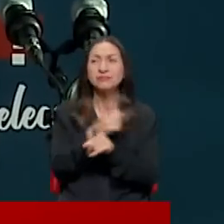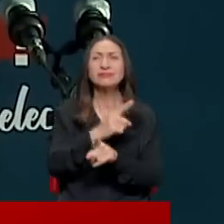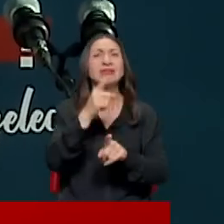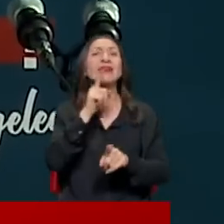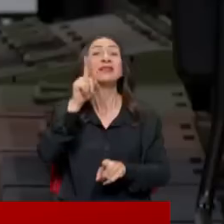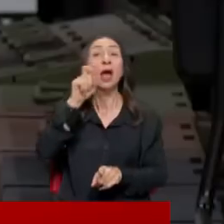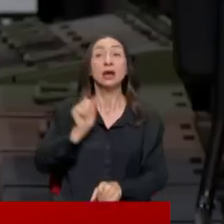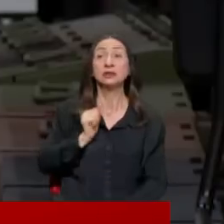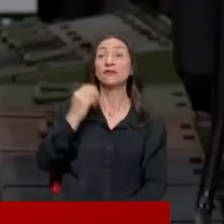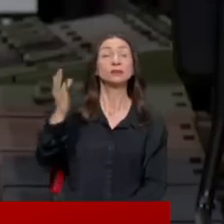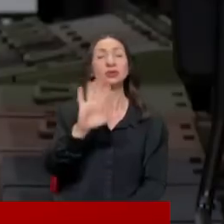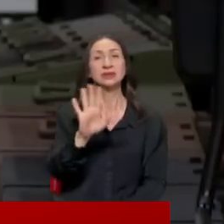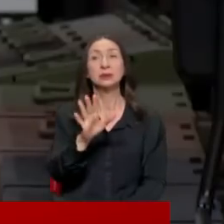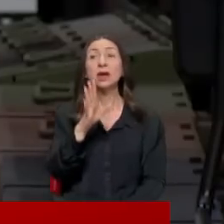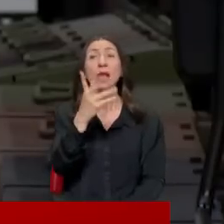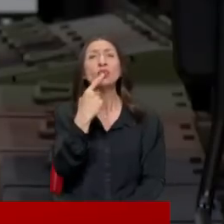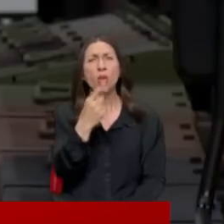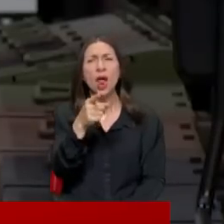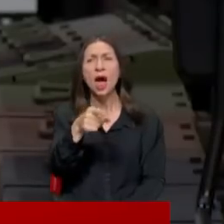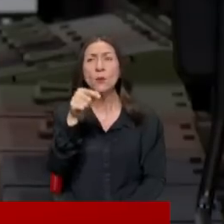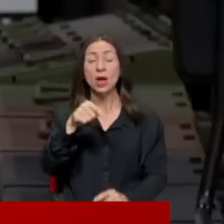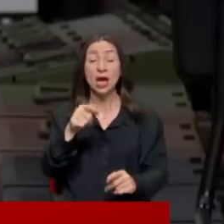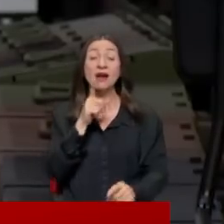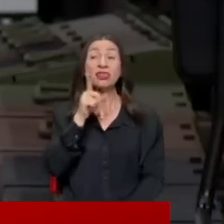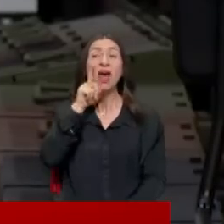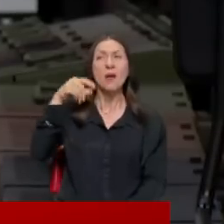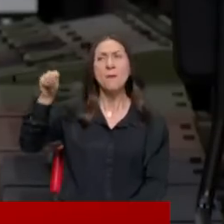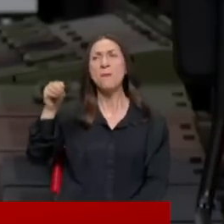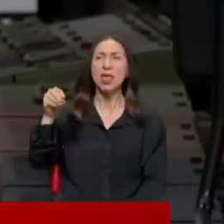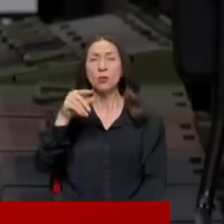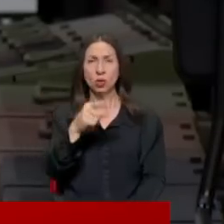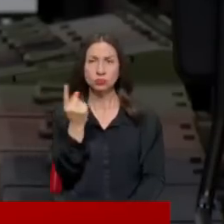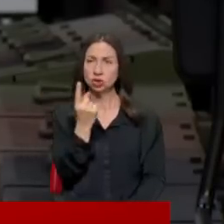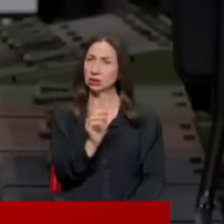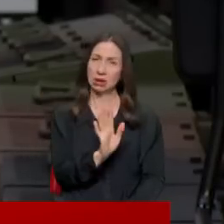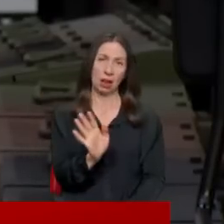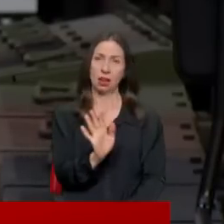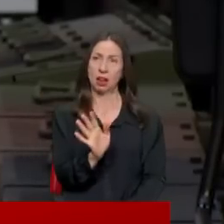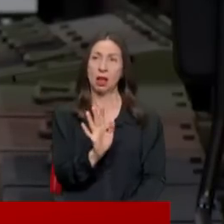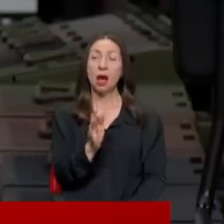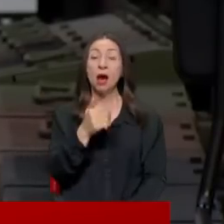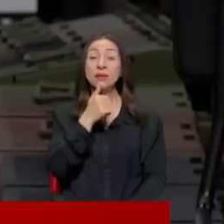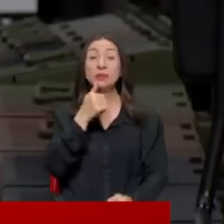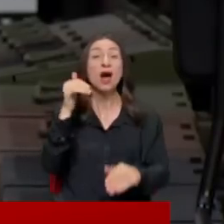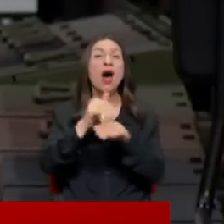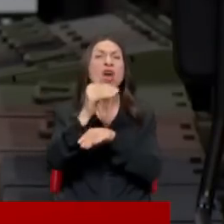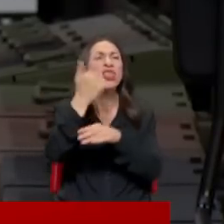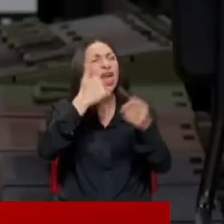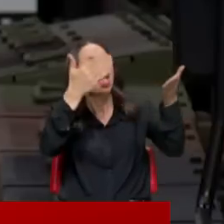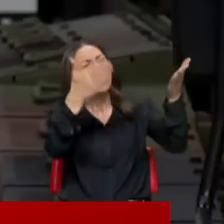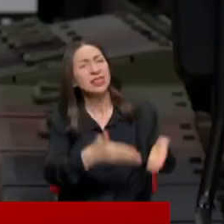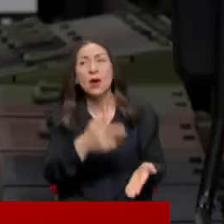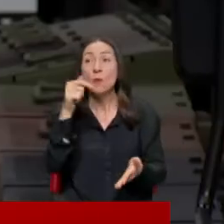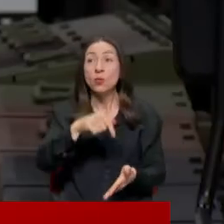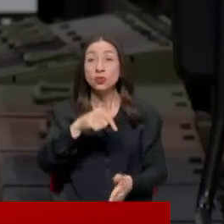ordusuna vermeyeceksin. Hani diyorlar ya, burayı Katar'a sattık filan diye. Böyle bir şey söz konusu değil. Adamın hayatı yalan. Ve